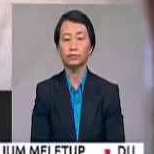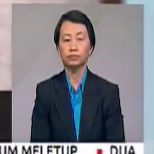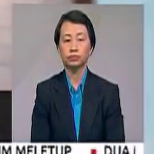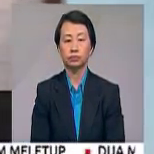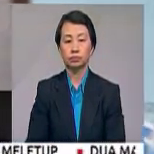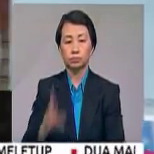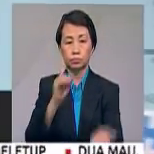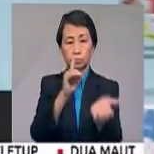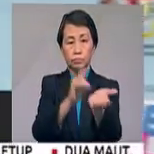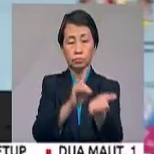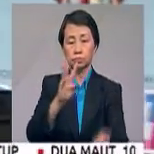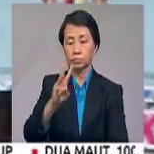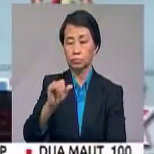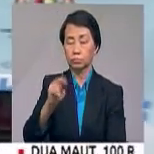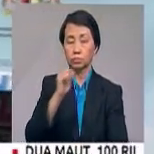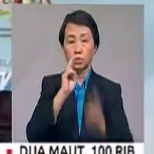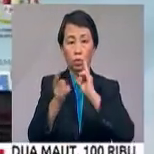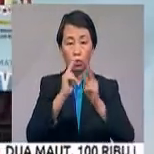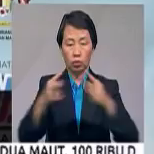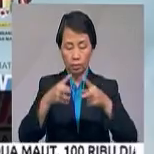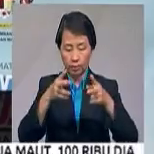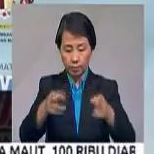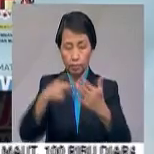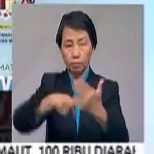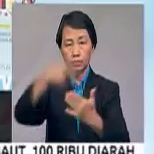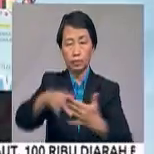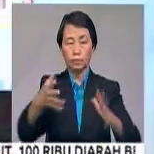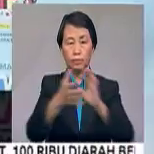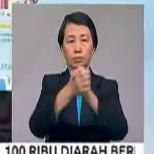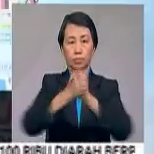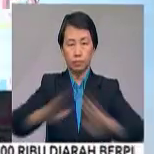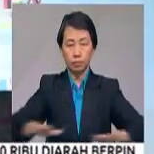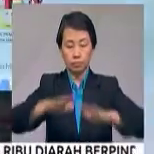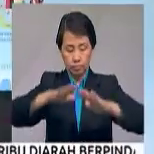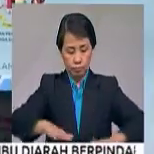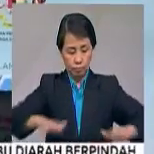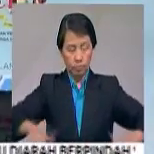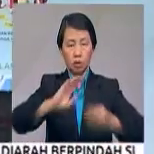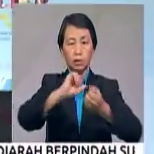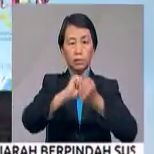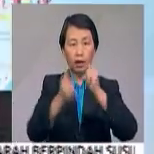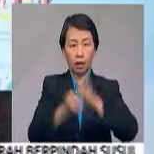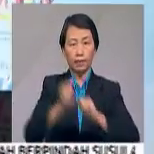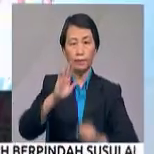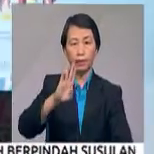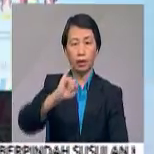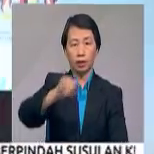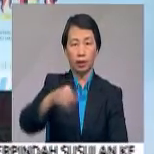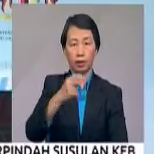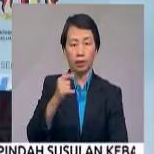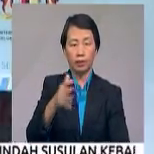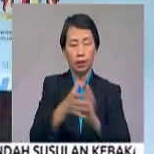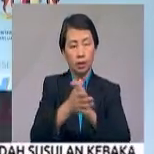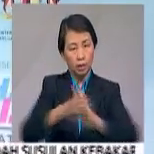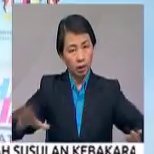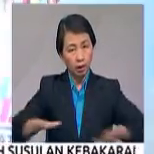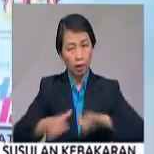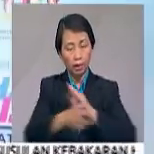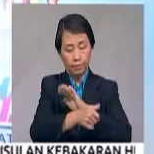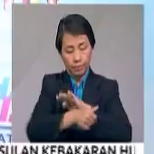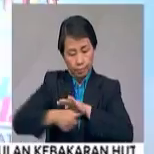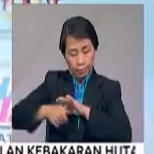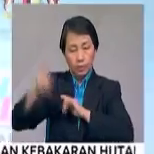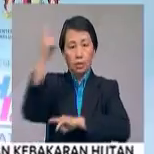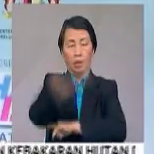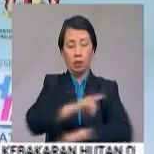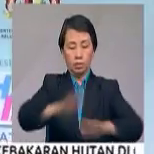Datuk Seri Dr. Wan Azizah berucap merasmikan program keselamatan kanak-kanak Sahabat Bijak, Selamat dan Lindung semena Hari